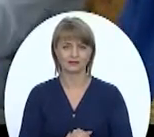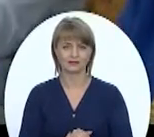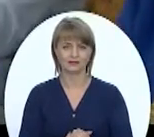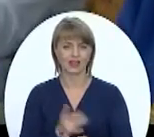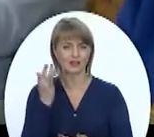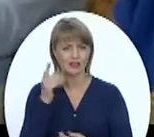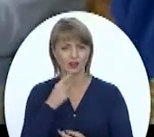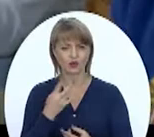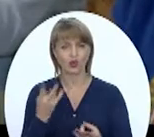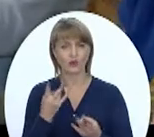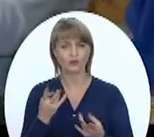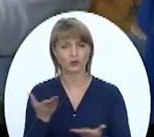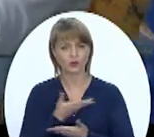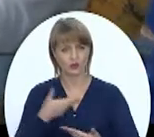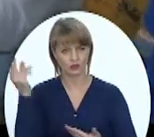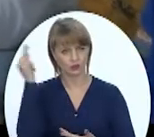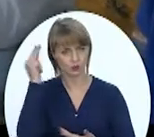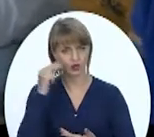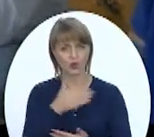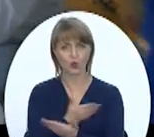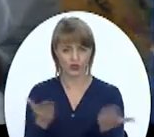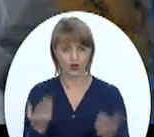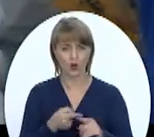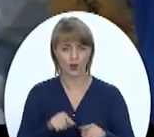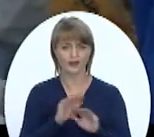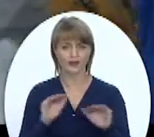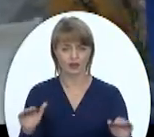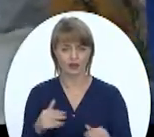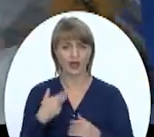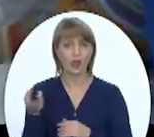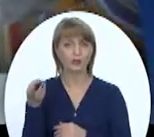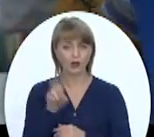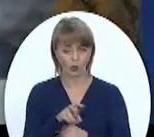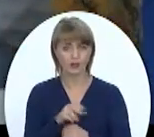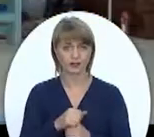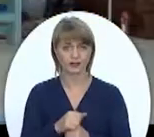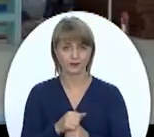Я всегда говорю, нам надо учиться вот у них, у этих детей. Вот они приходят и...